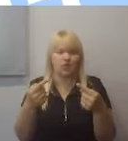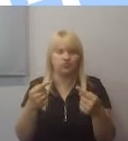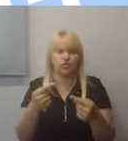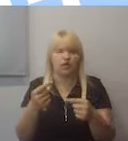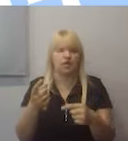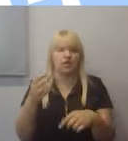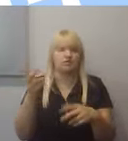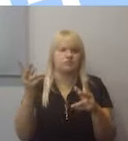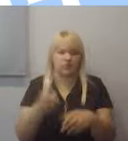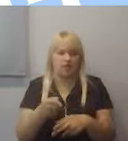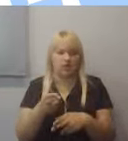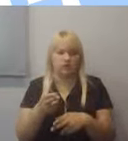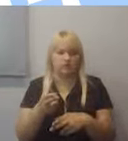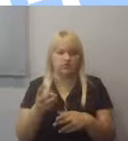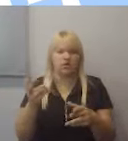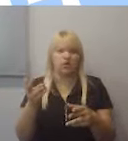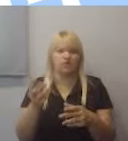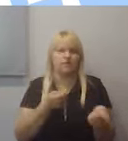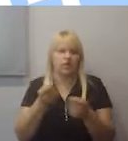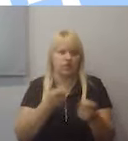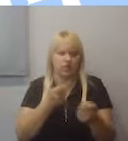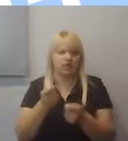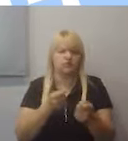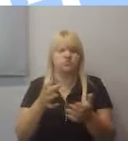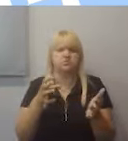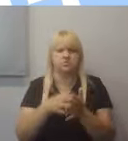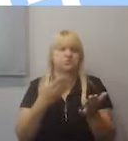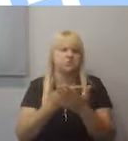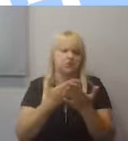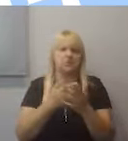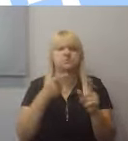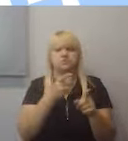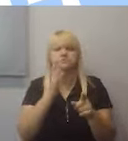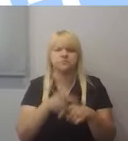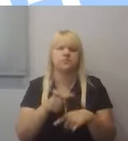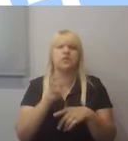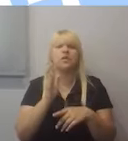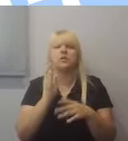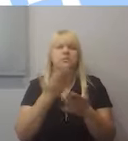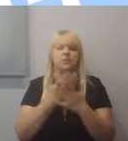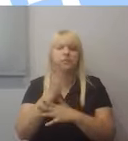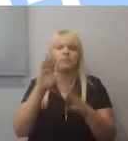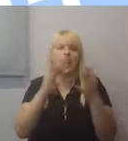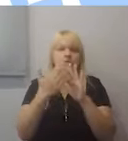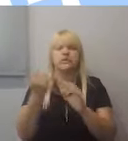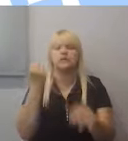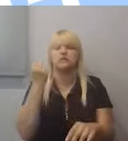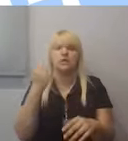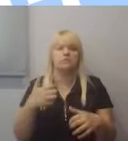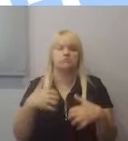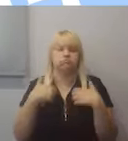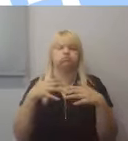pārvaldīšanas subjekts piemēram t tas būs kā nu ja pilsēta tiek apdraudēta tad ārkārtējā